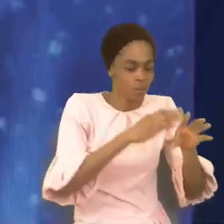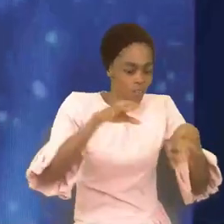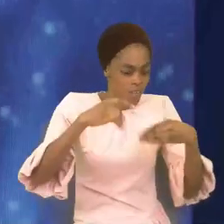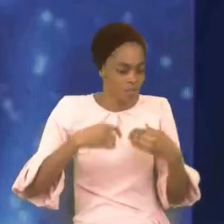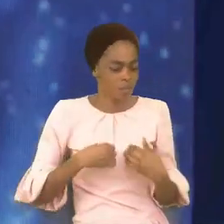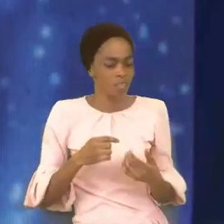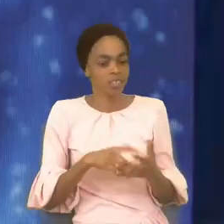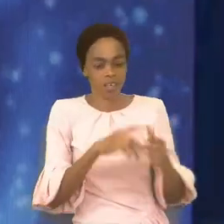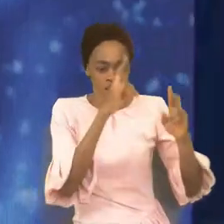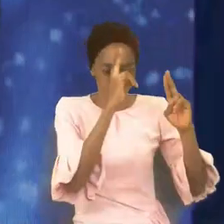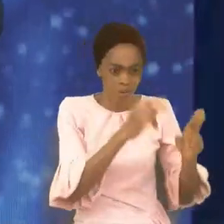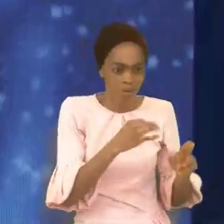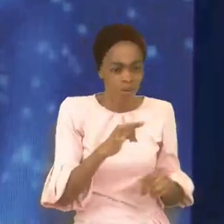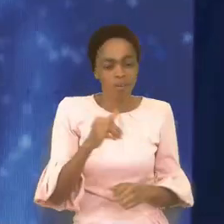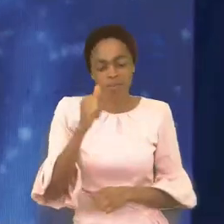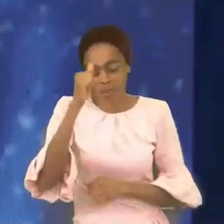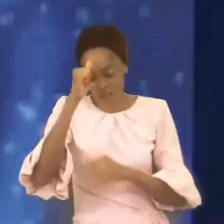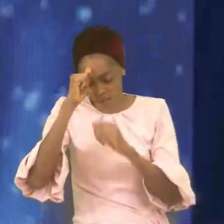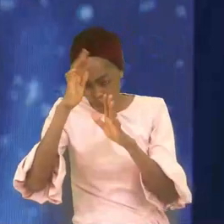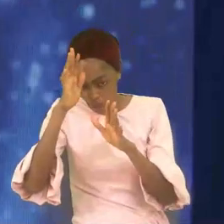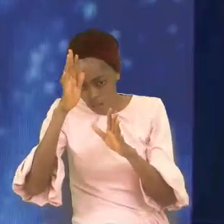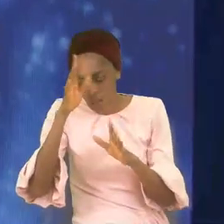l'honneur du Père.